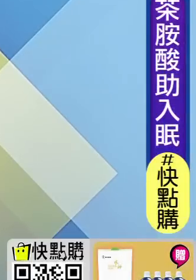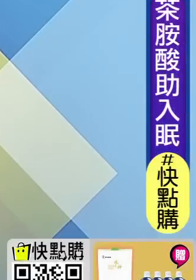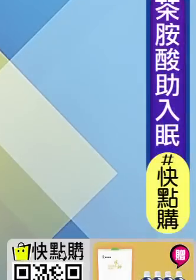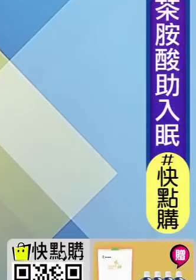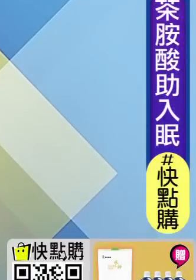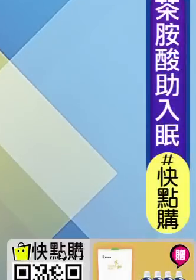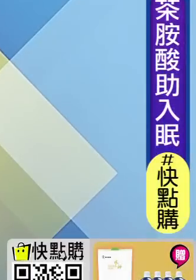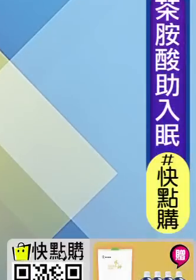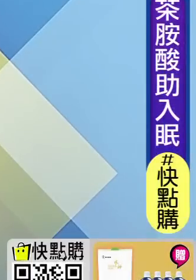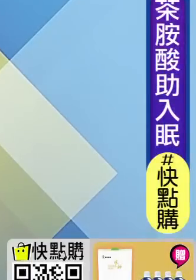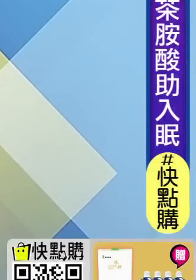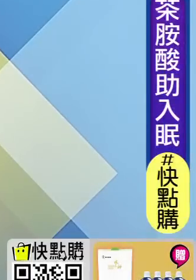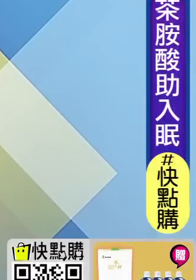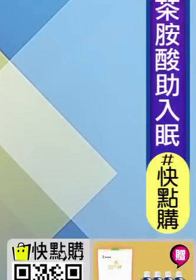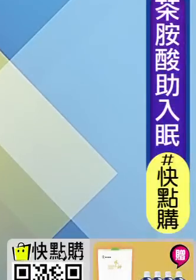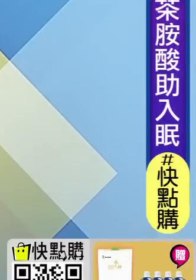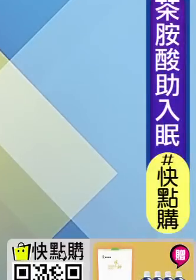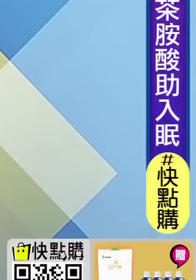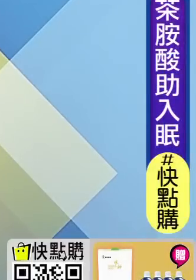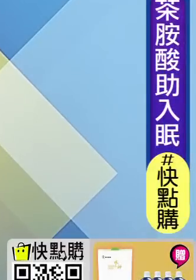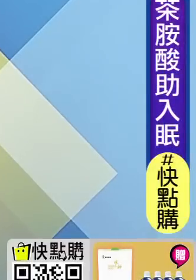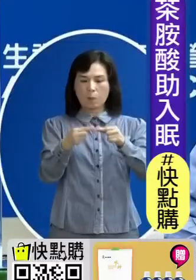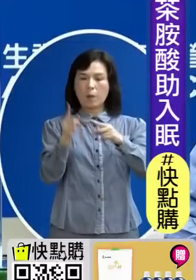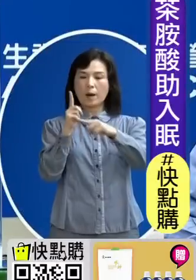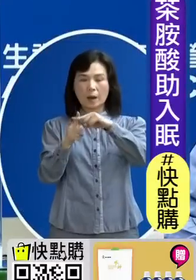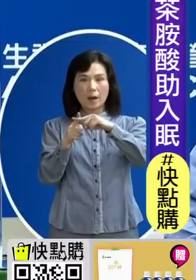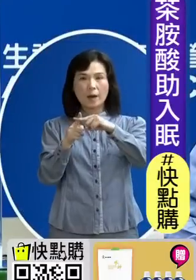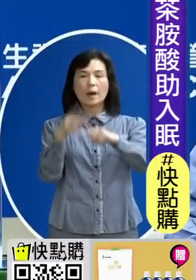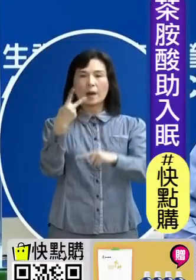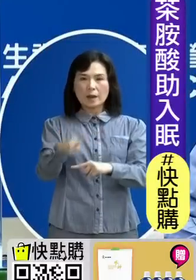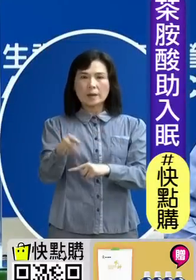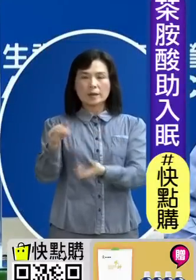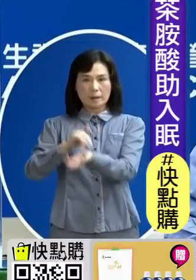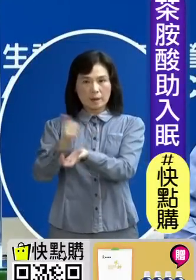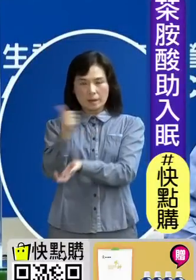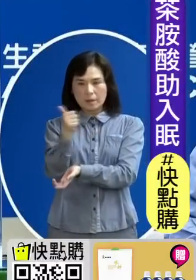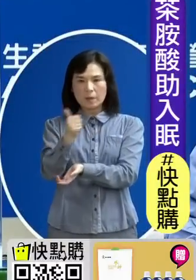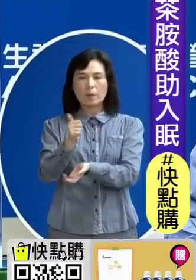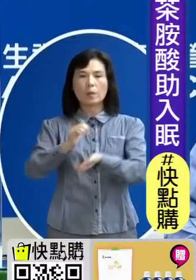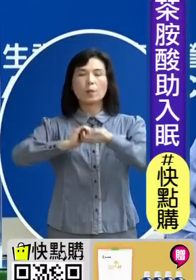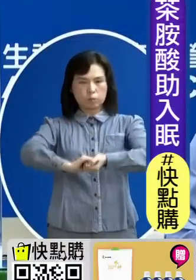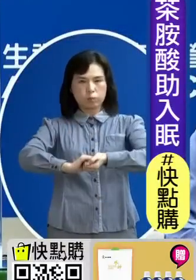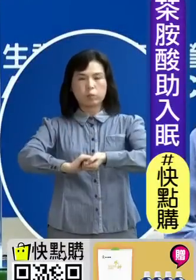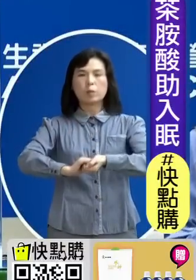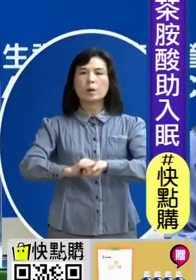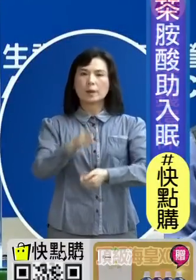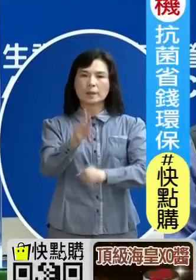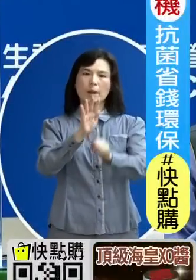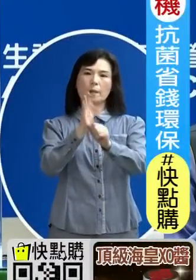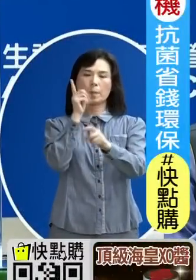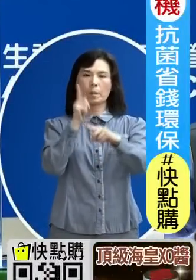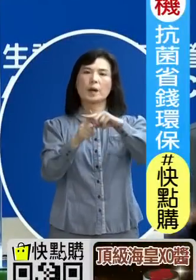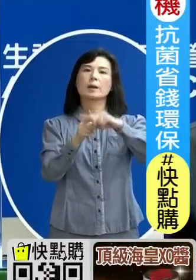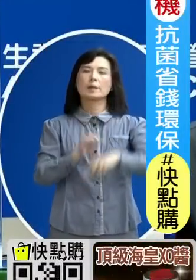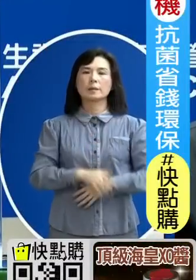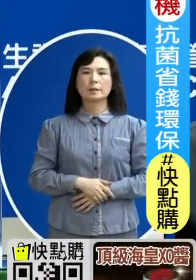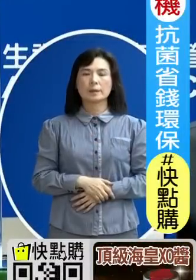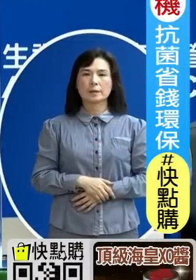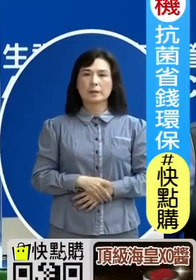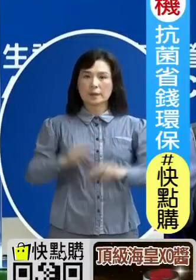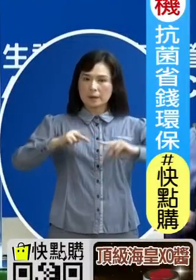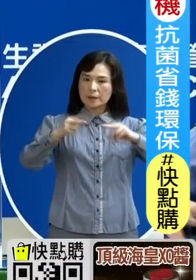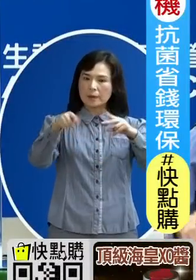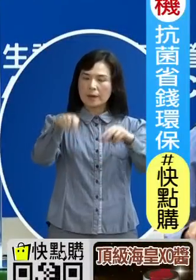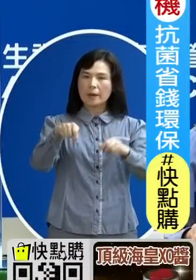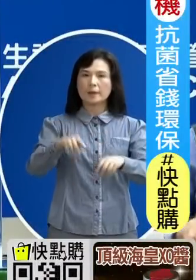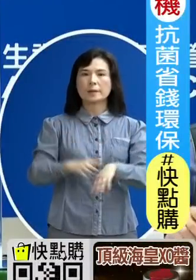做毅力科技股份公司，然后呢，他在2021年的1月28号，他们公司的董